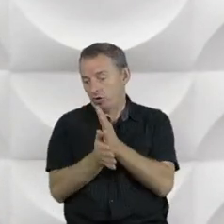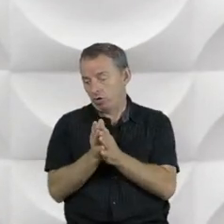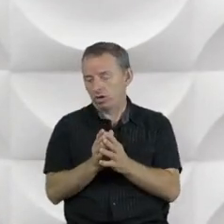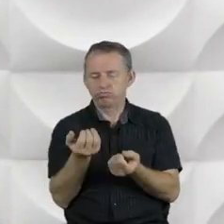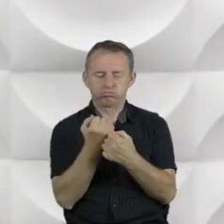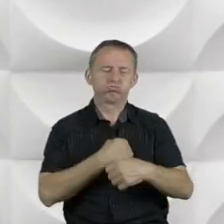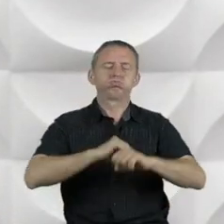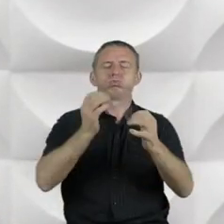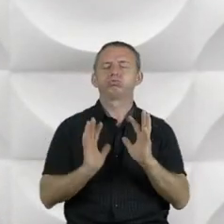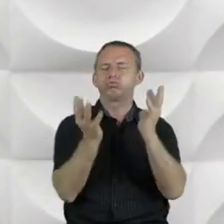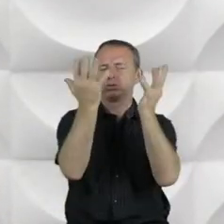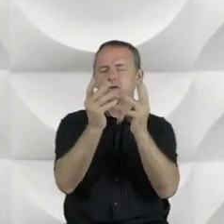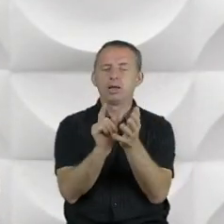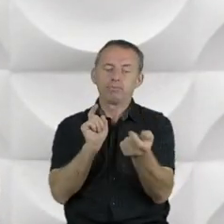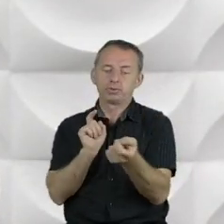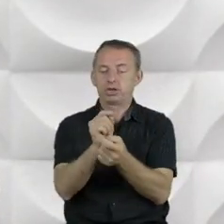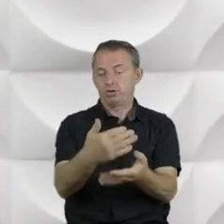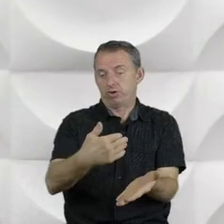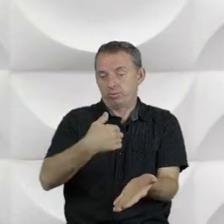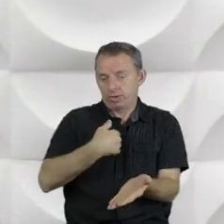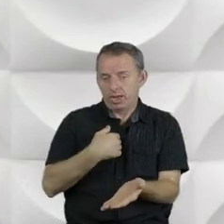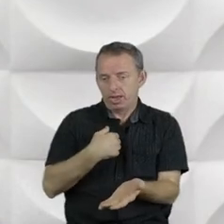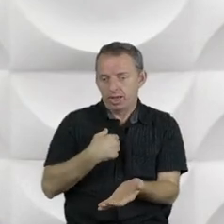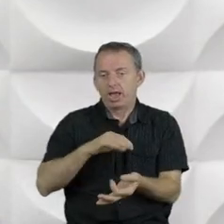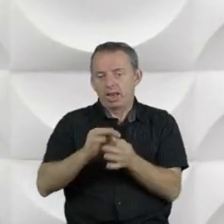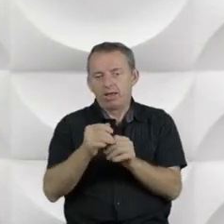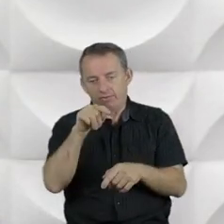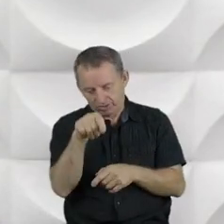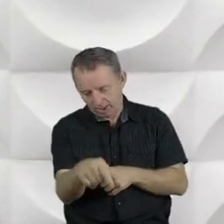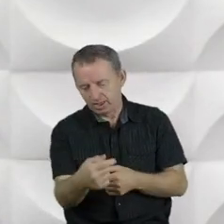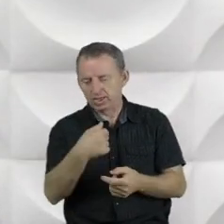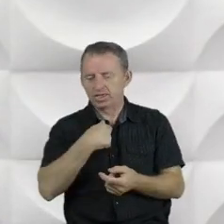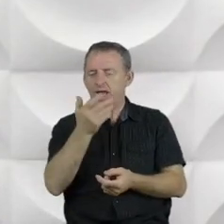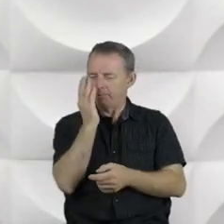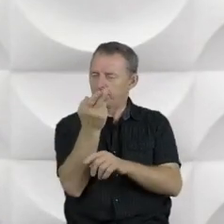wybuchła przeciw mnie, nawet wtedy będę ufał.